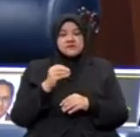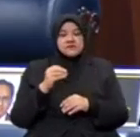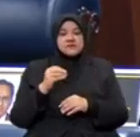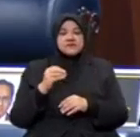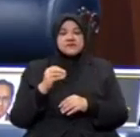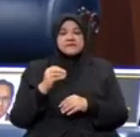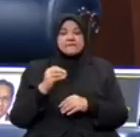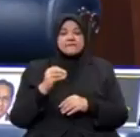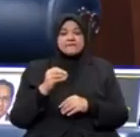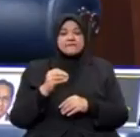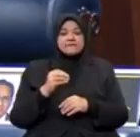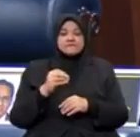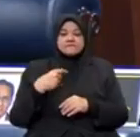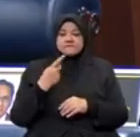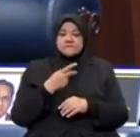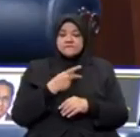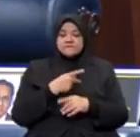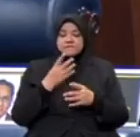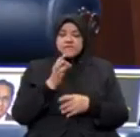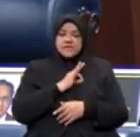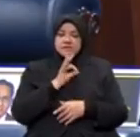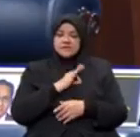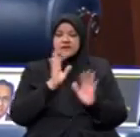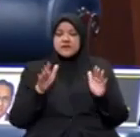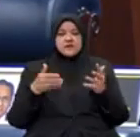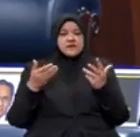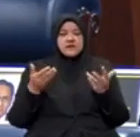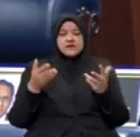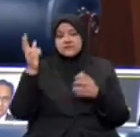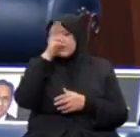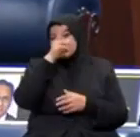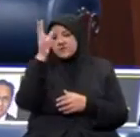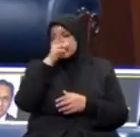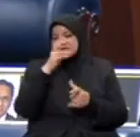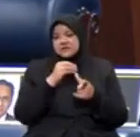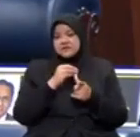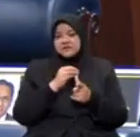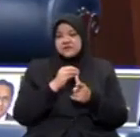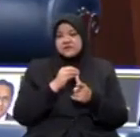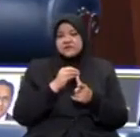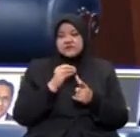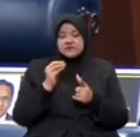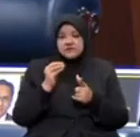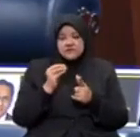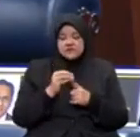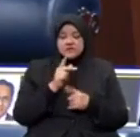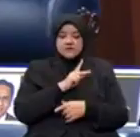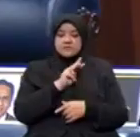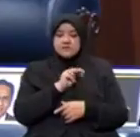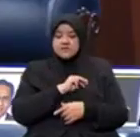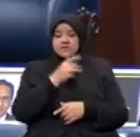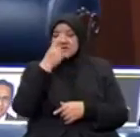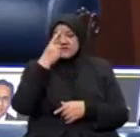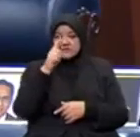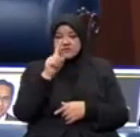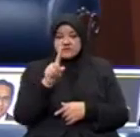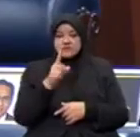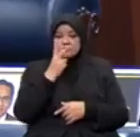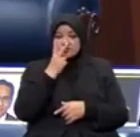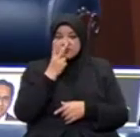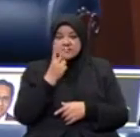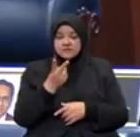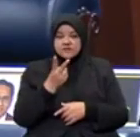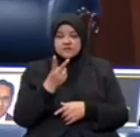mana kita nak tahu sejauh mana kerajaan ataupun kementerian untuk